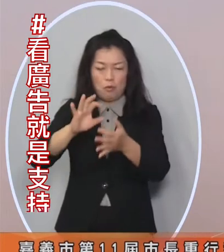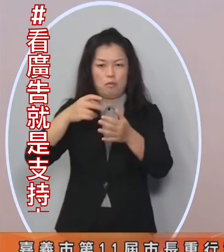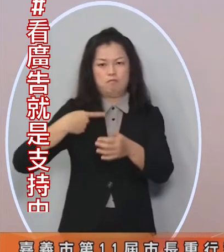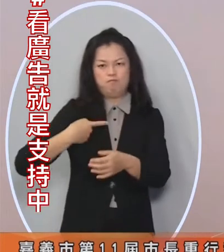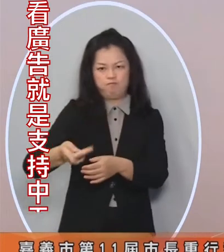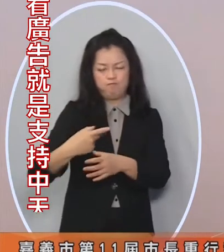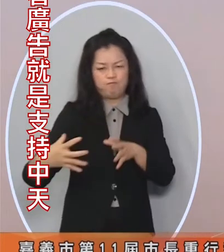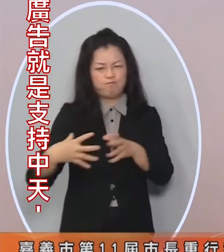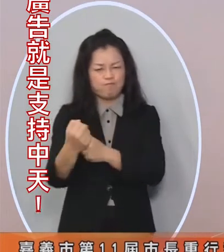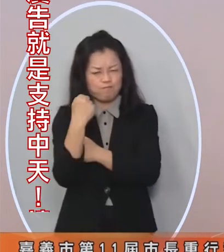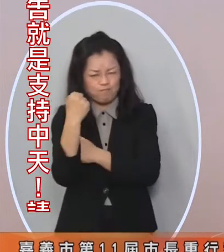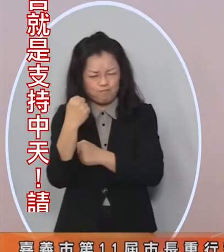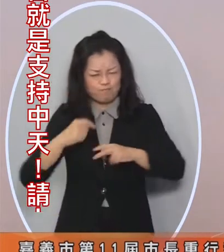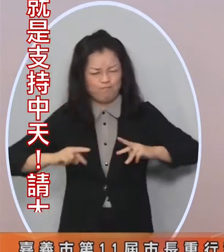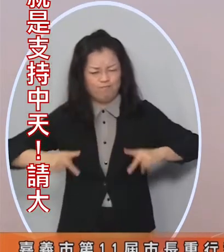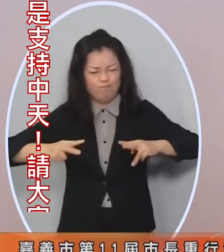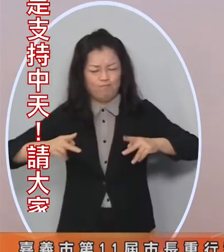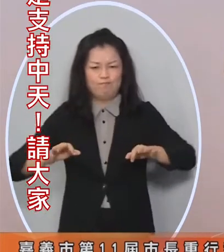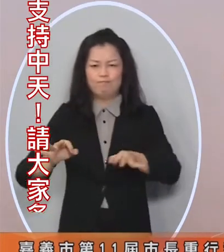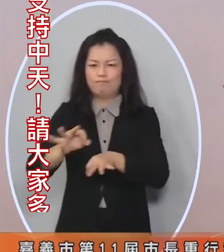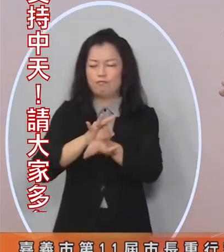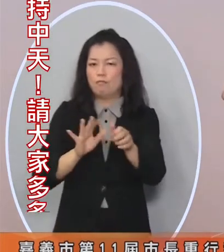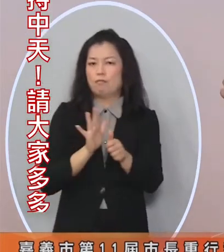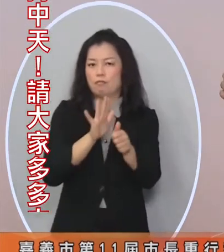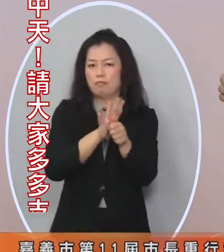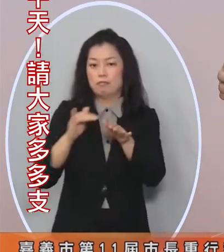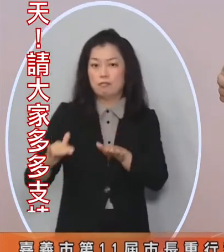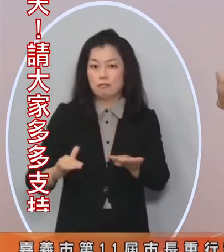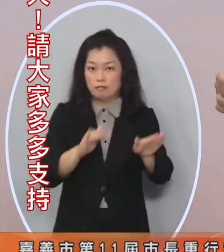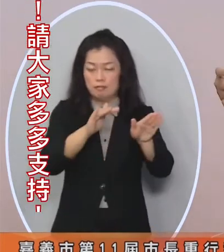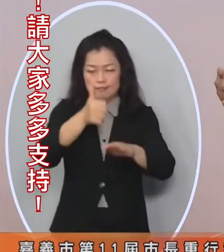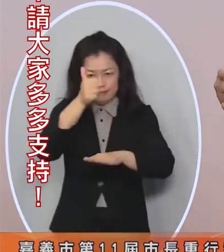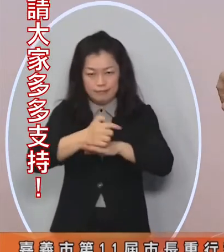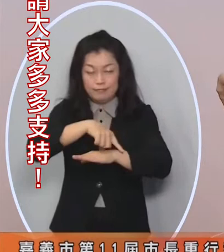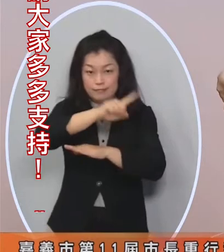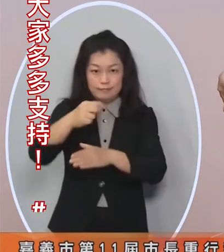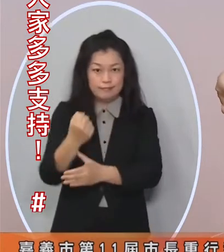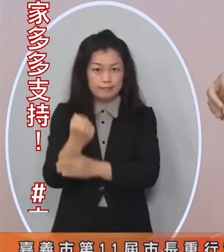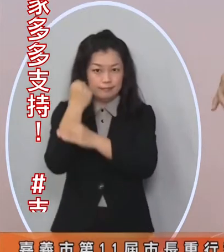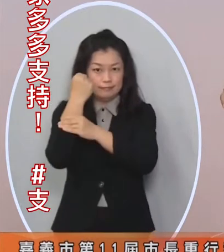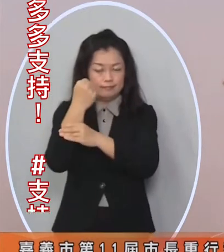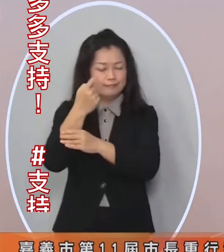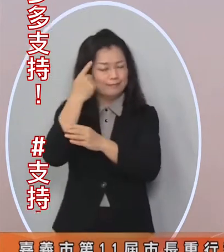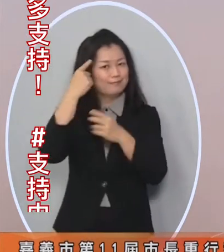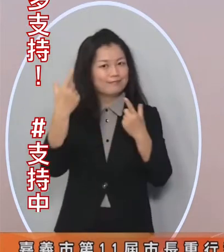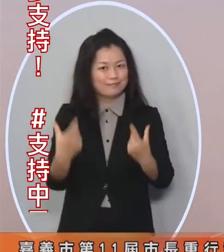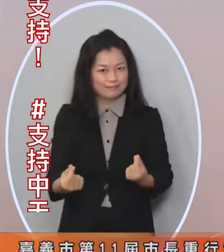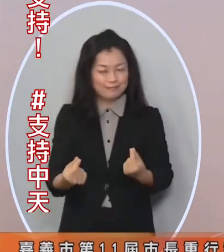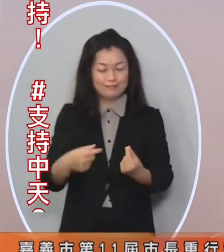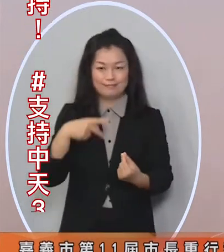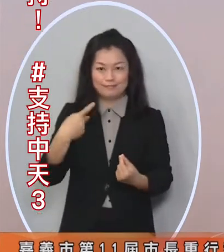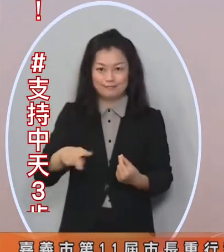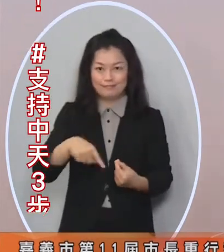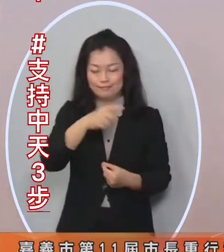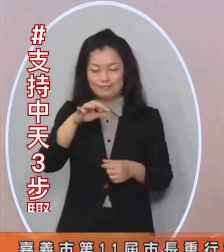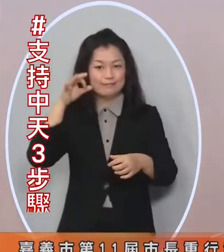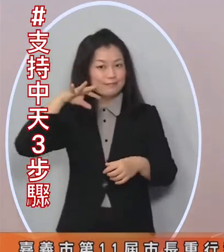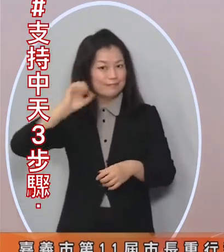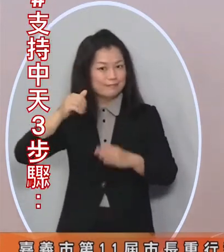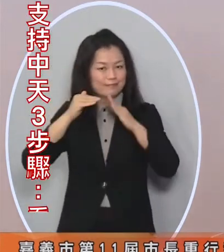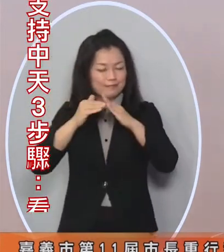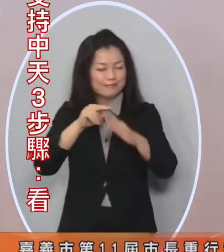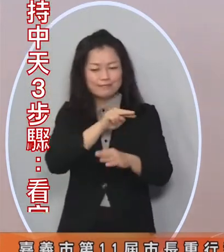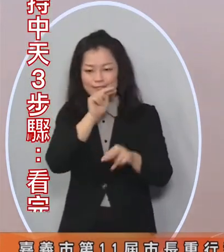真的感谢乡亲，有你的支持，有你的肯定，再让我们看到嘉义市。我